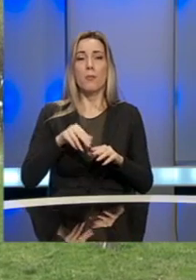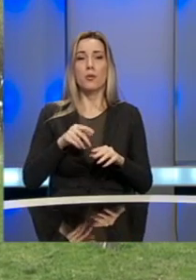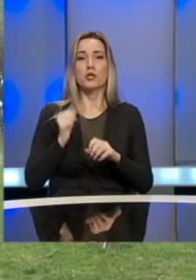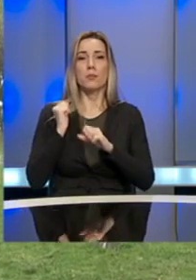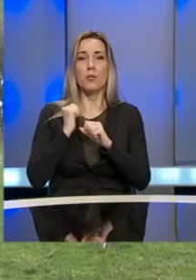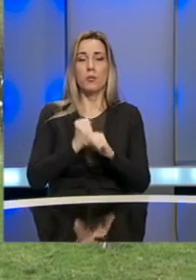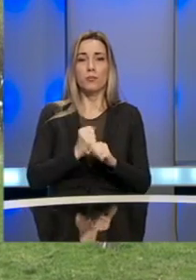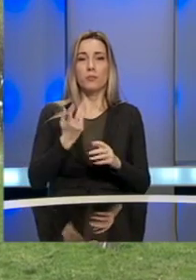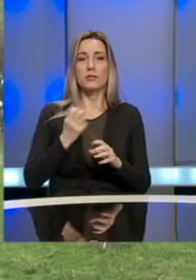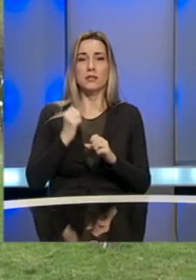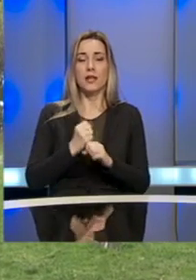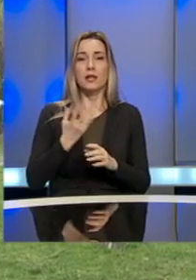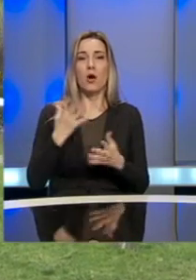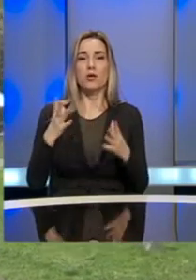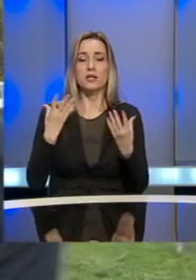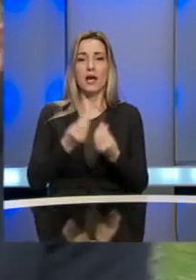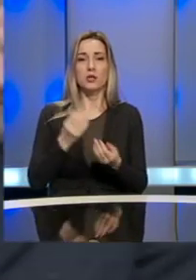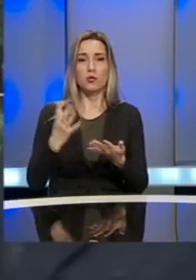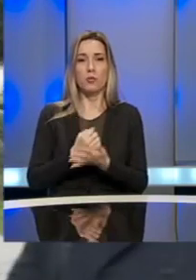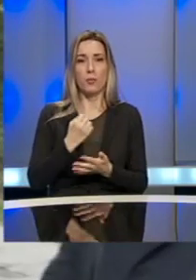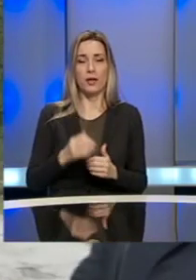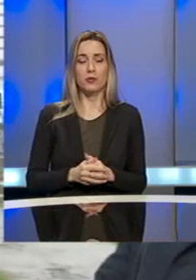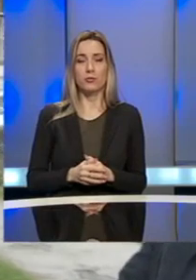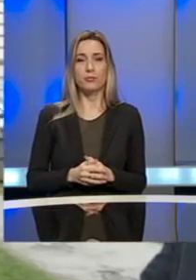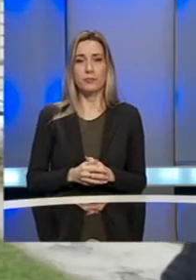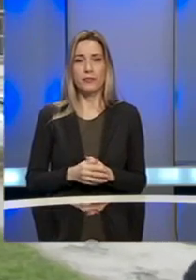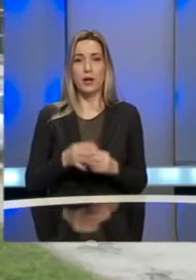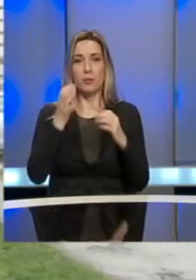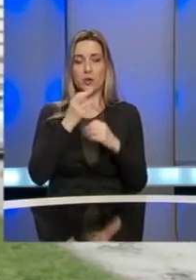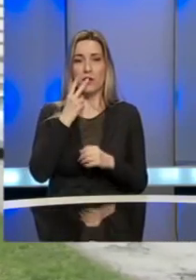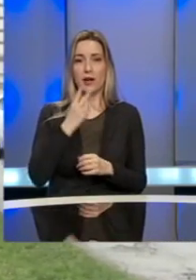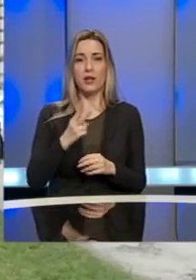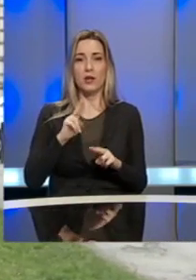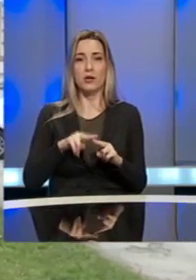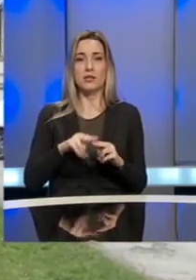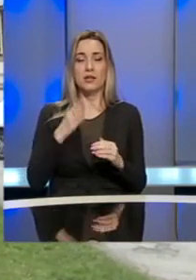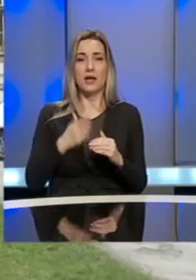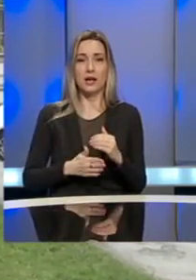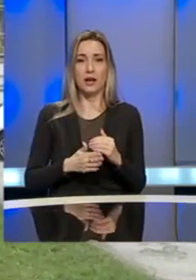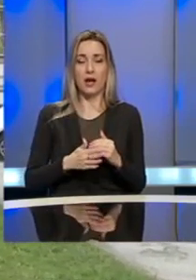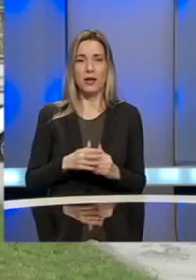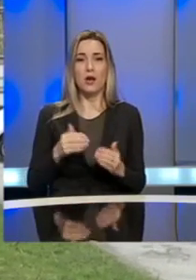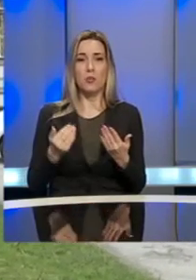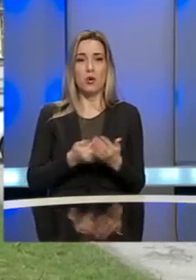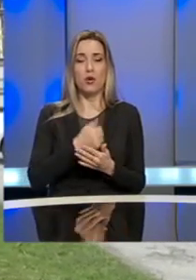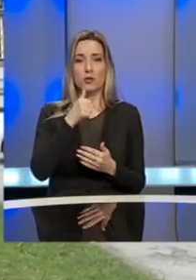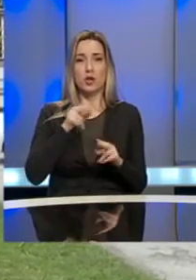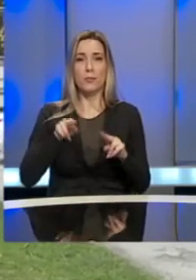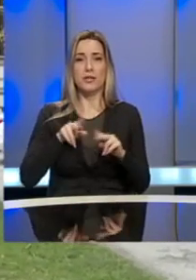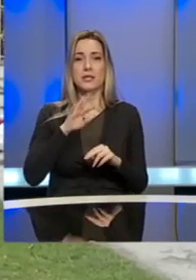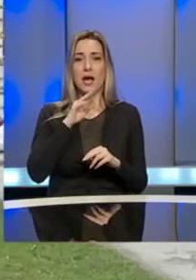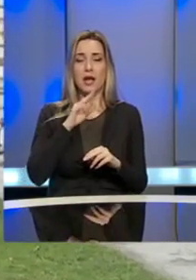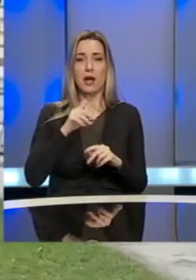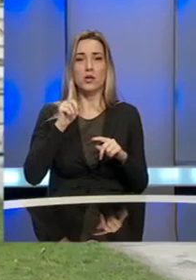kažemo, kao zajedničku pobjedu. Tako, apsolutno se slažem. Poštovani gledatelji, moje ostalo još za kraj da kažem. Dakle, ponovit ću ono što je ministar